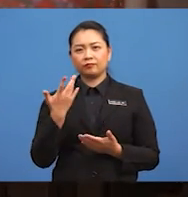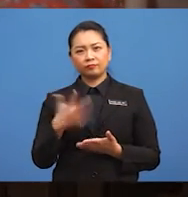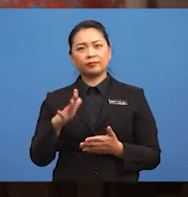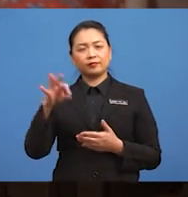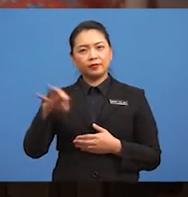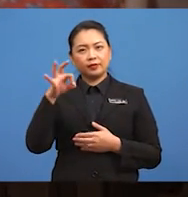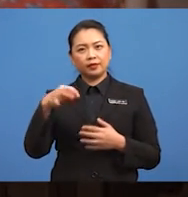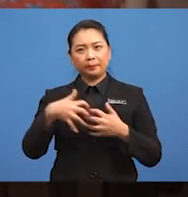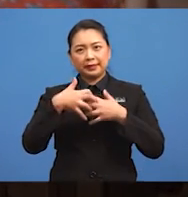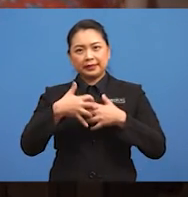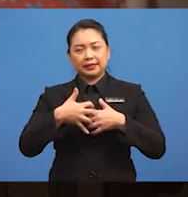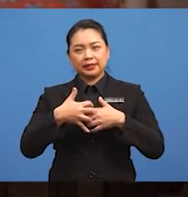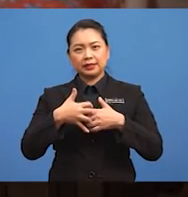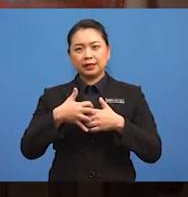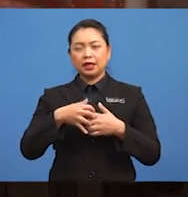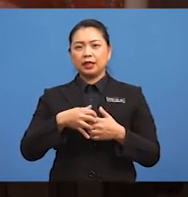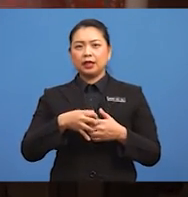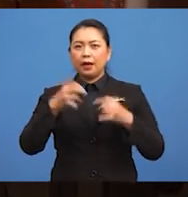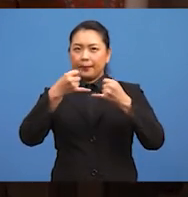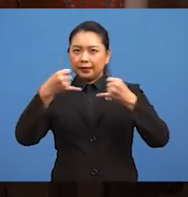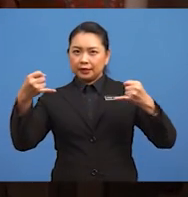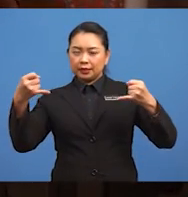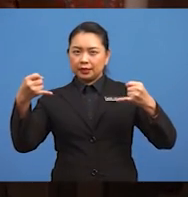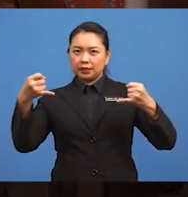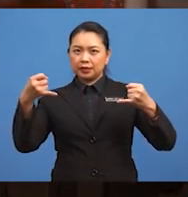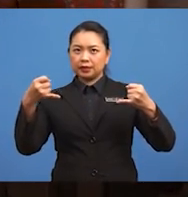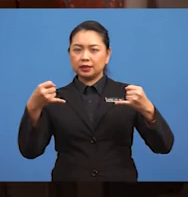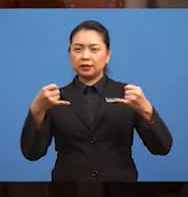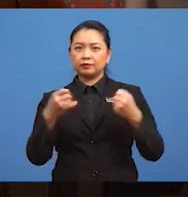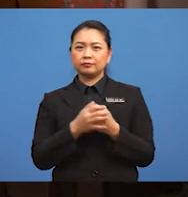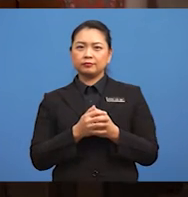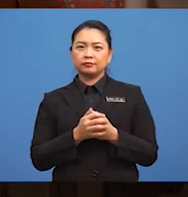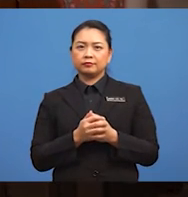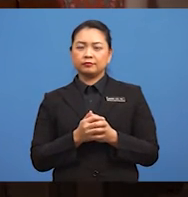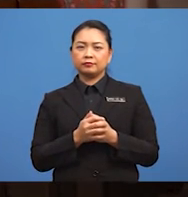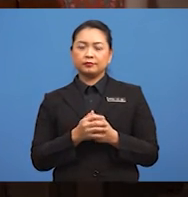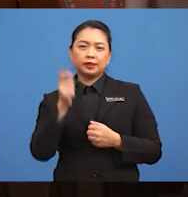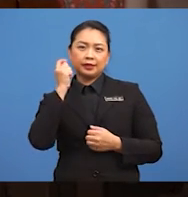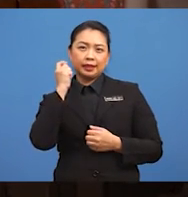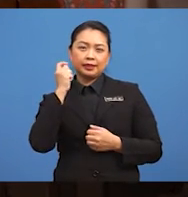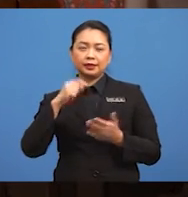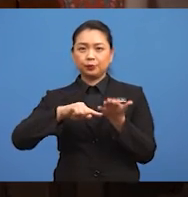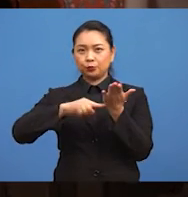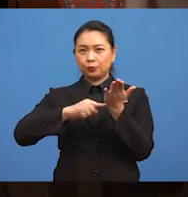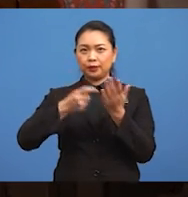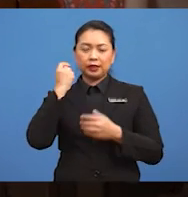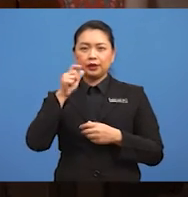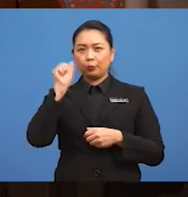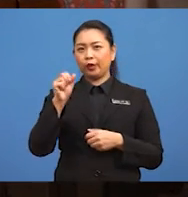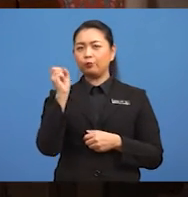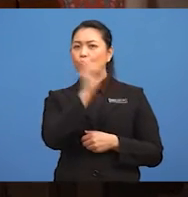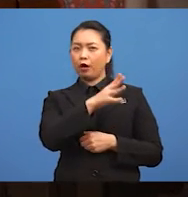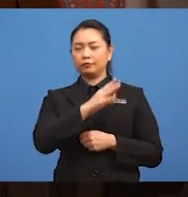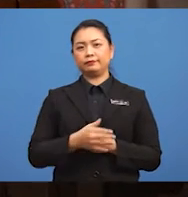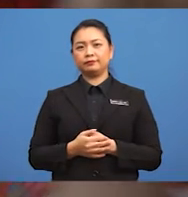Lepas jahit mesin, benang sementara pada lengan boleh